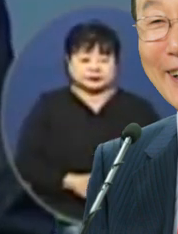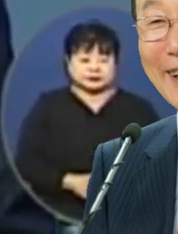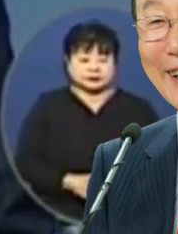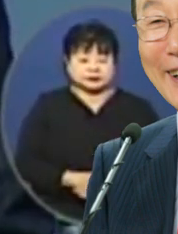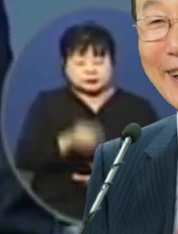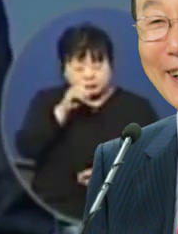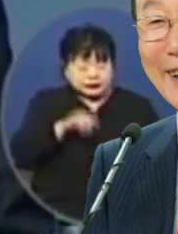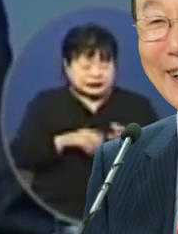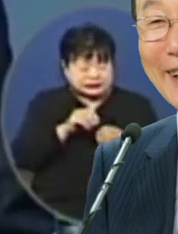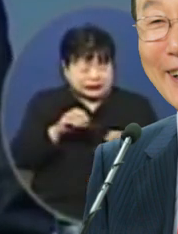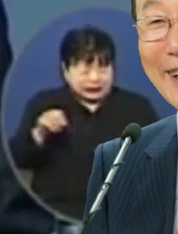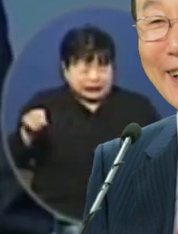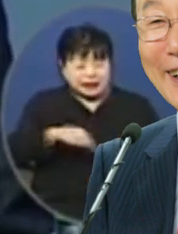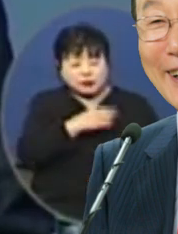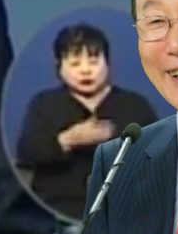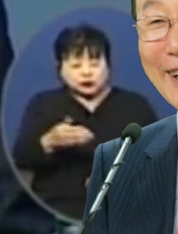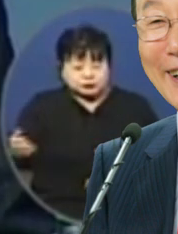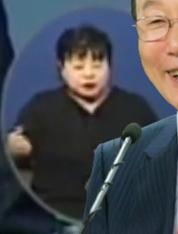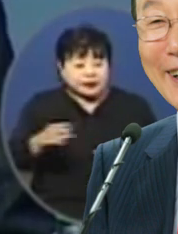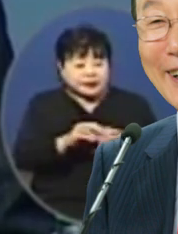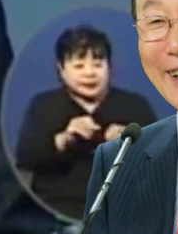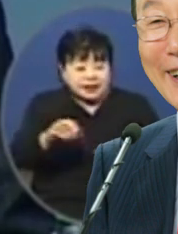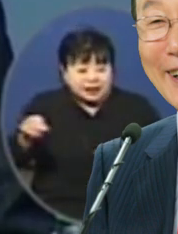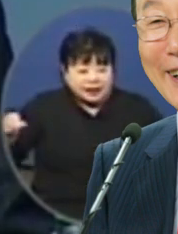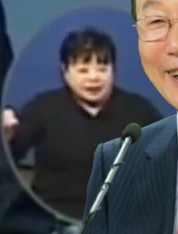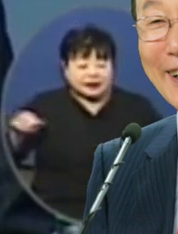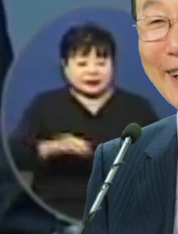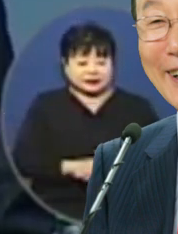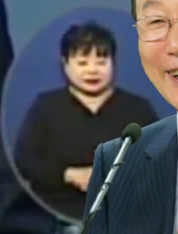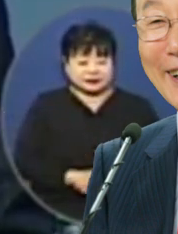마른 땅에 냇물이 흐르면 땅에